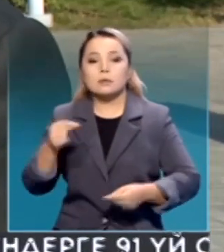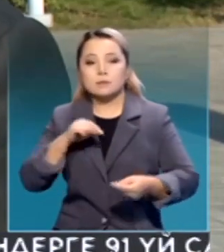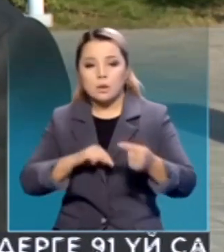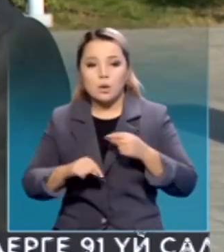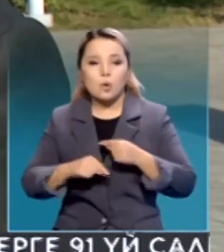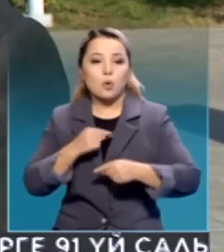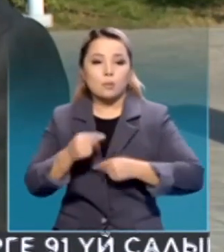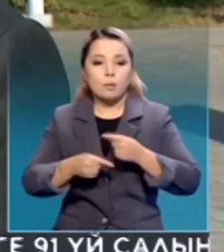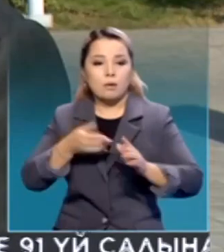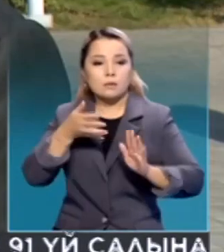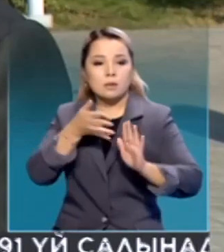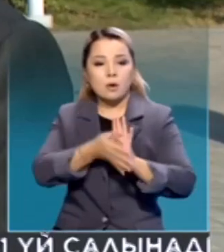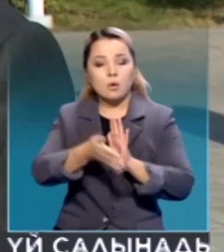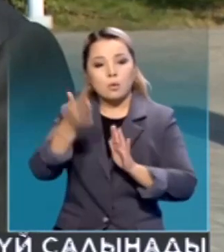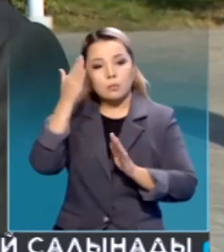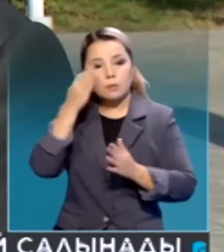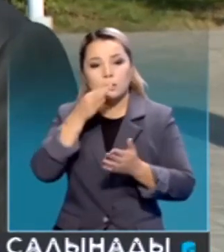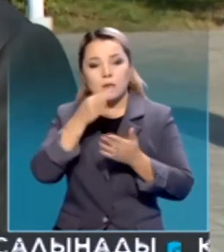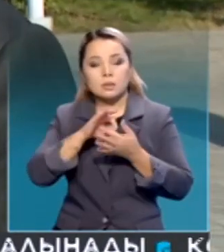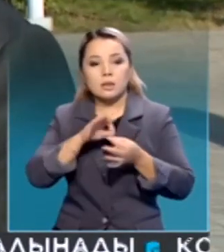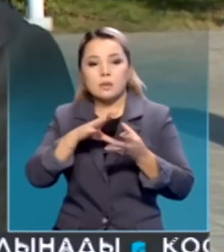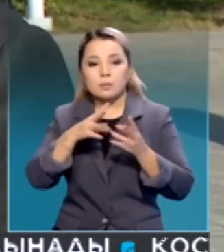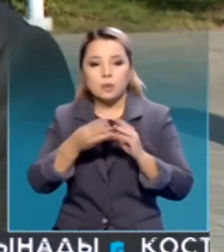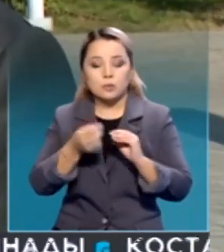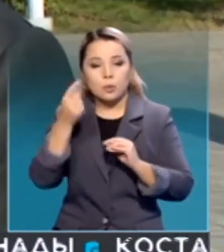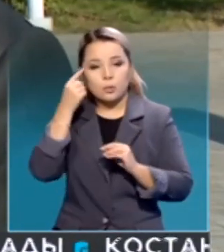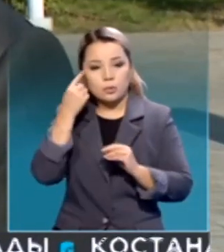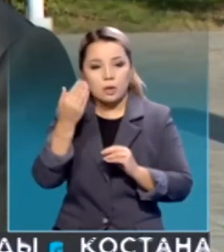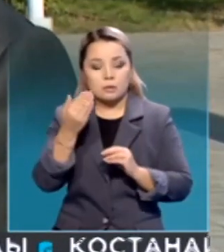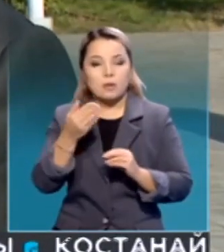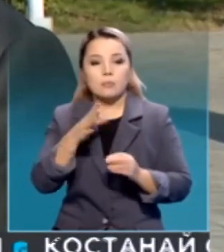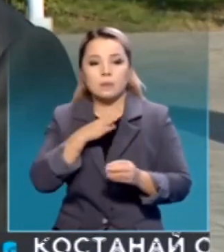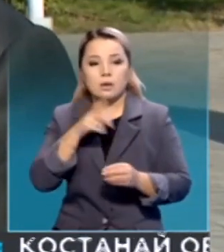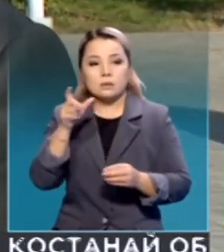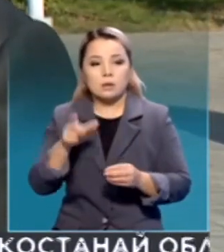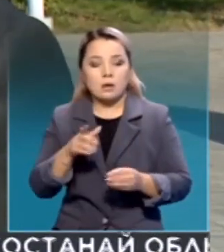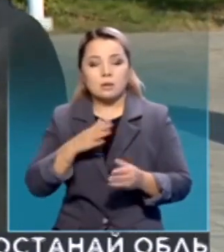әрбір ұрпақтың санасына ой салатын күн деп ойлаймын. Ақаңның аруағы ырза болсын, ел аман болсын.